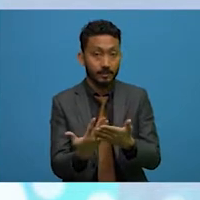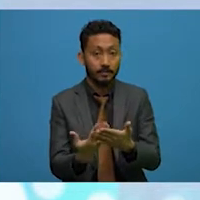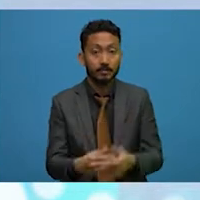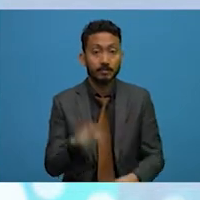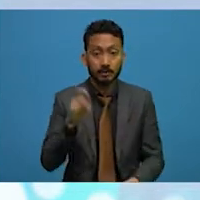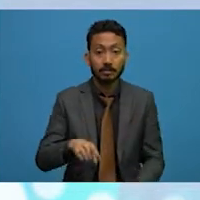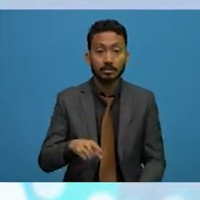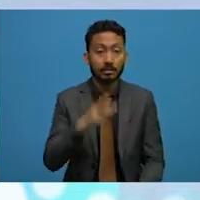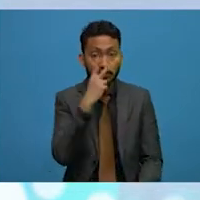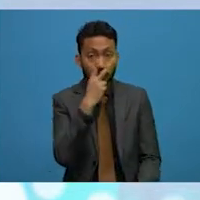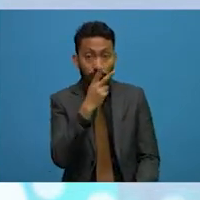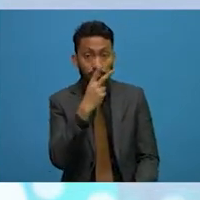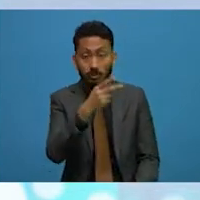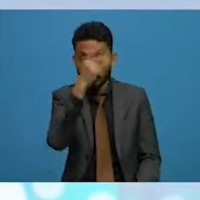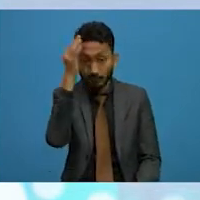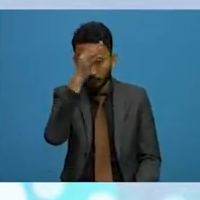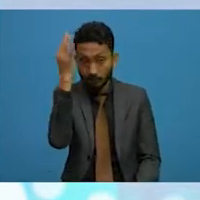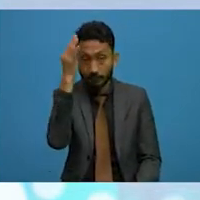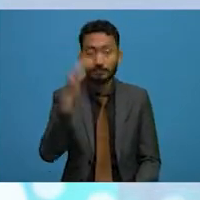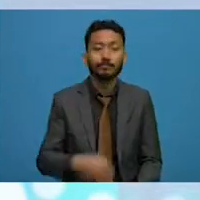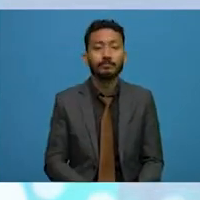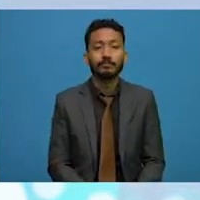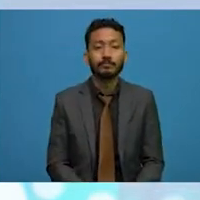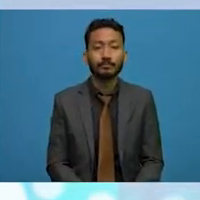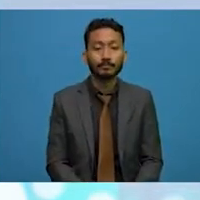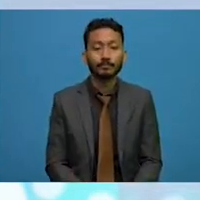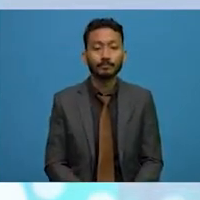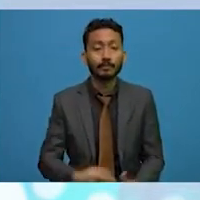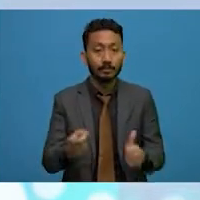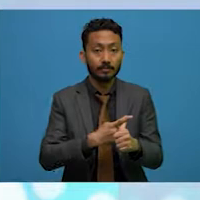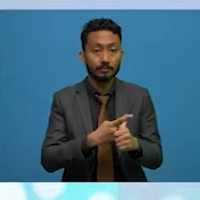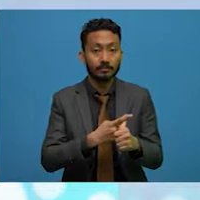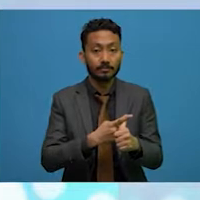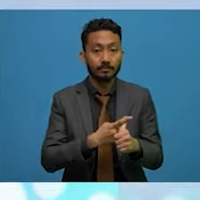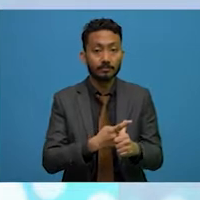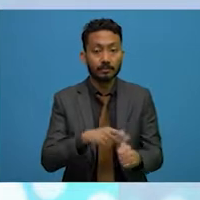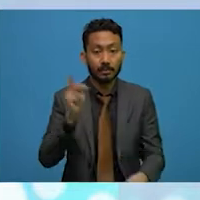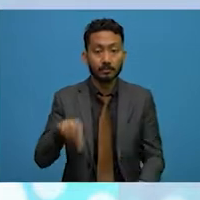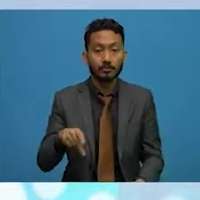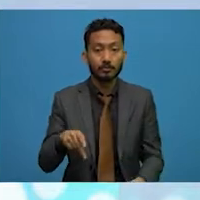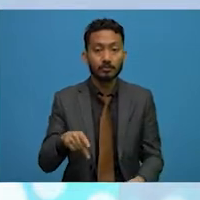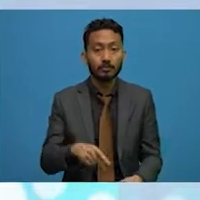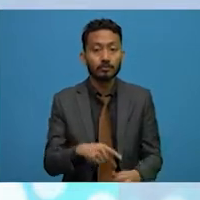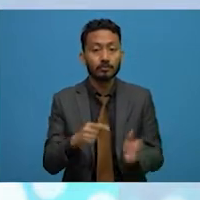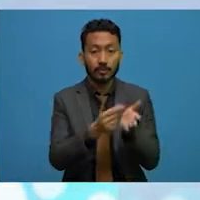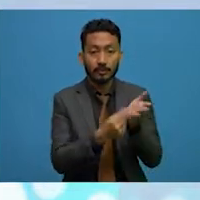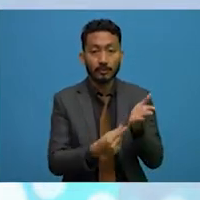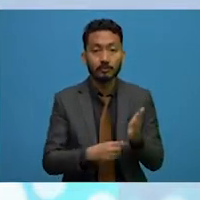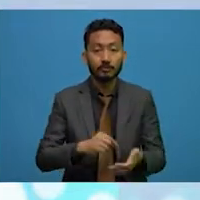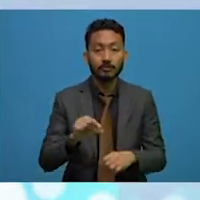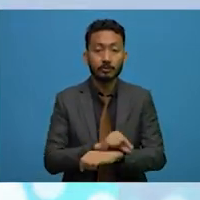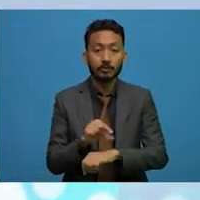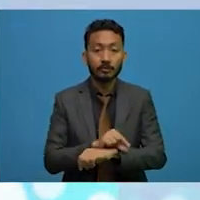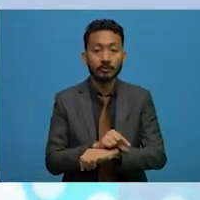multimedia interaktif perlu mengambil kira beberapa perkara, iaitu memastikan grafik